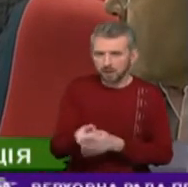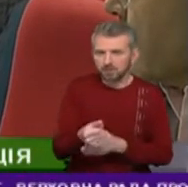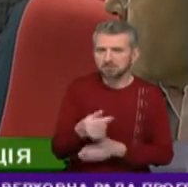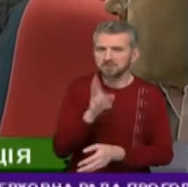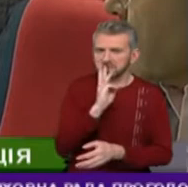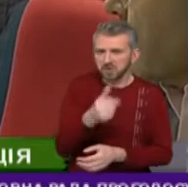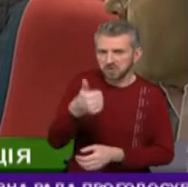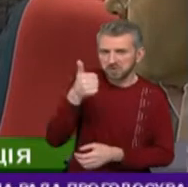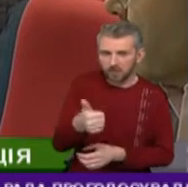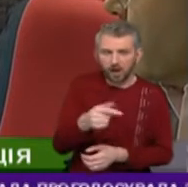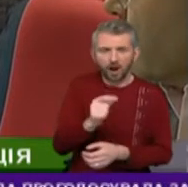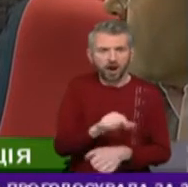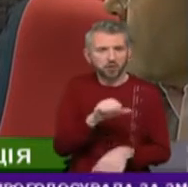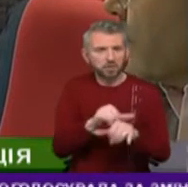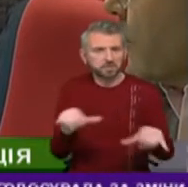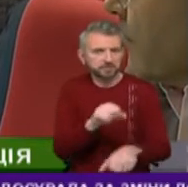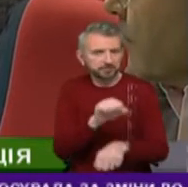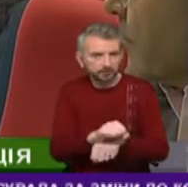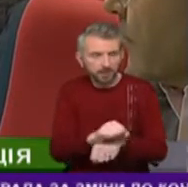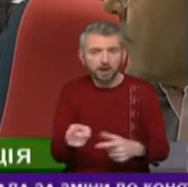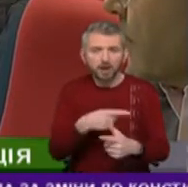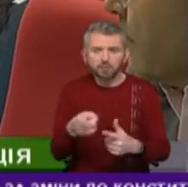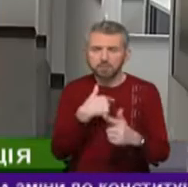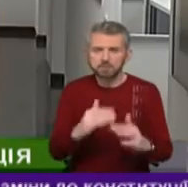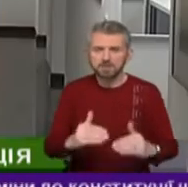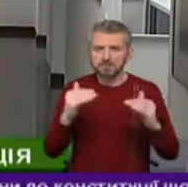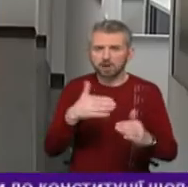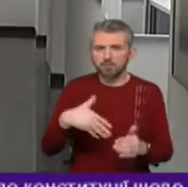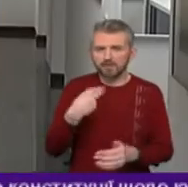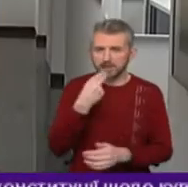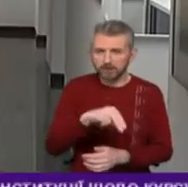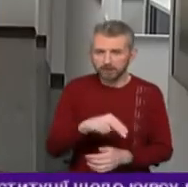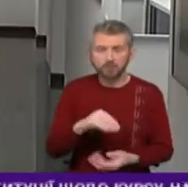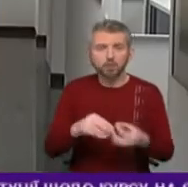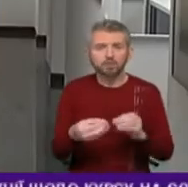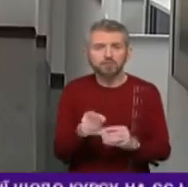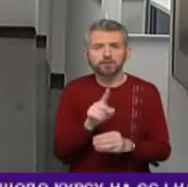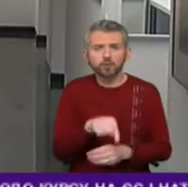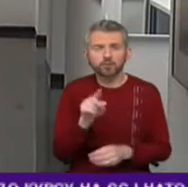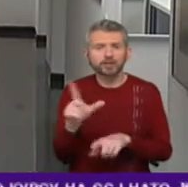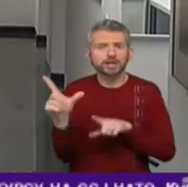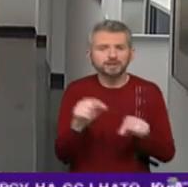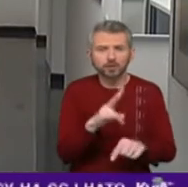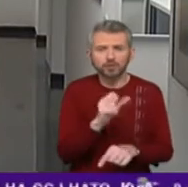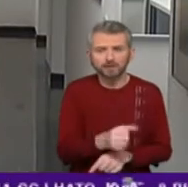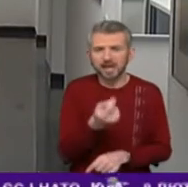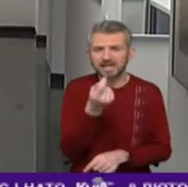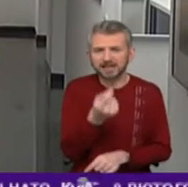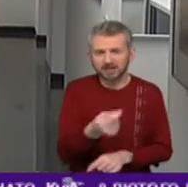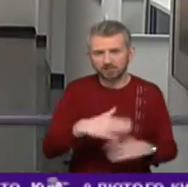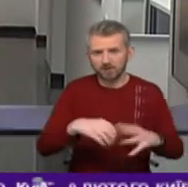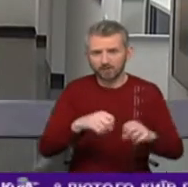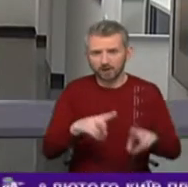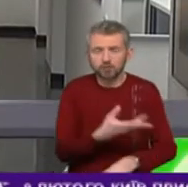але зупиняємо розвиток, або ми піднімаємо ефективність. Проблема в тому, що вони їдуть на низькій кваліфікації в ту ж